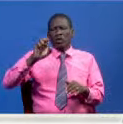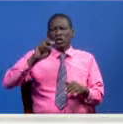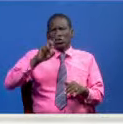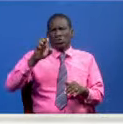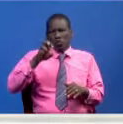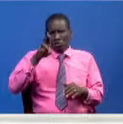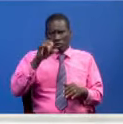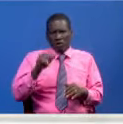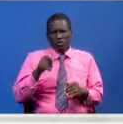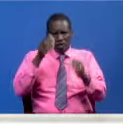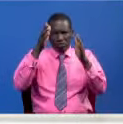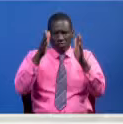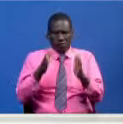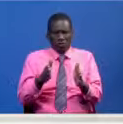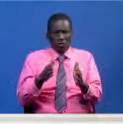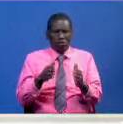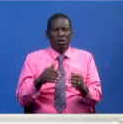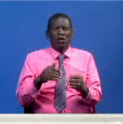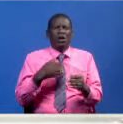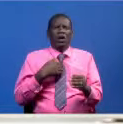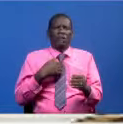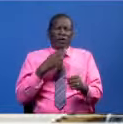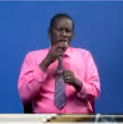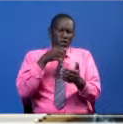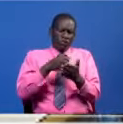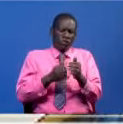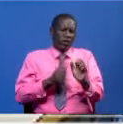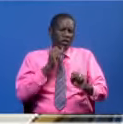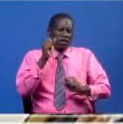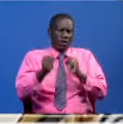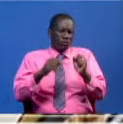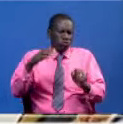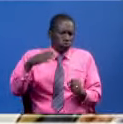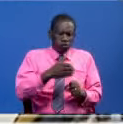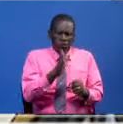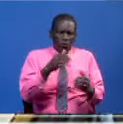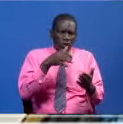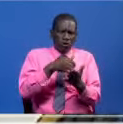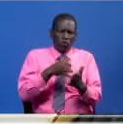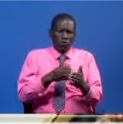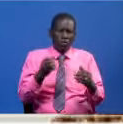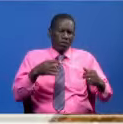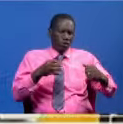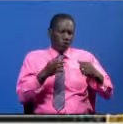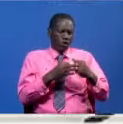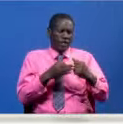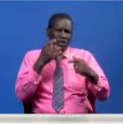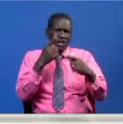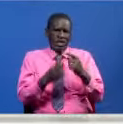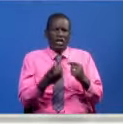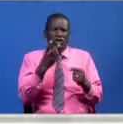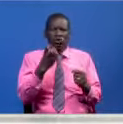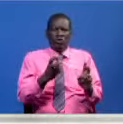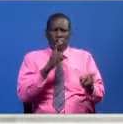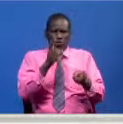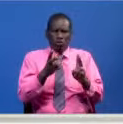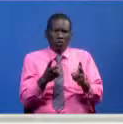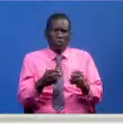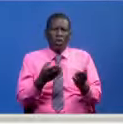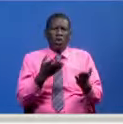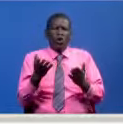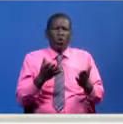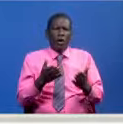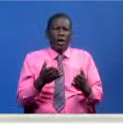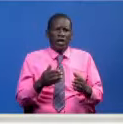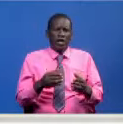pia ameshiriki katika mbio za masafari marefu ya hivi majuzi, ikiwa ni Agosti mwaka 2022, alipochukua nafasi